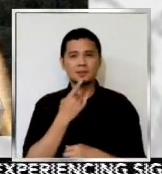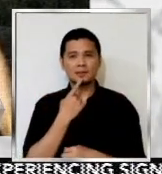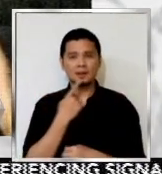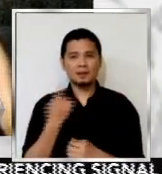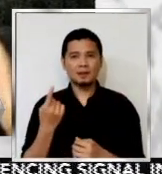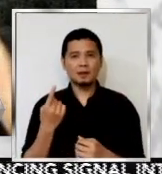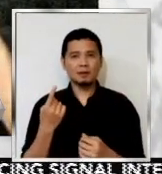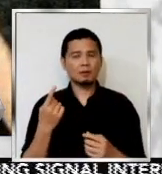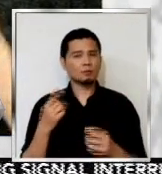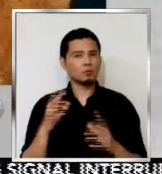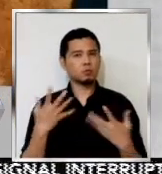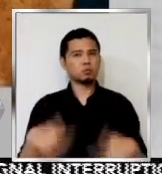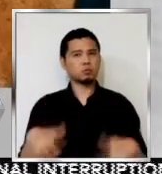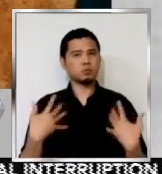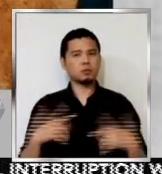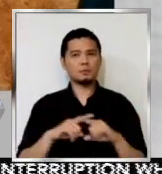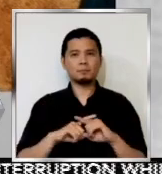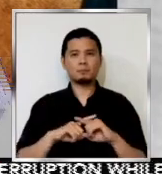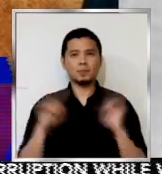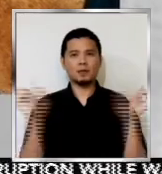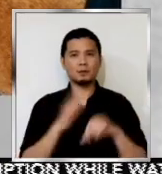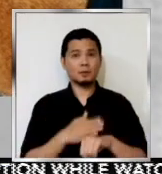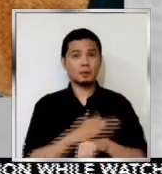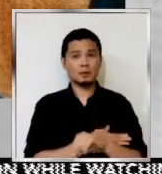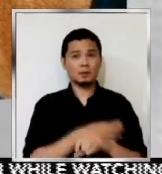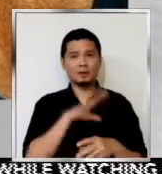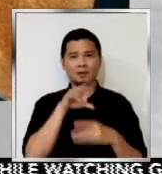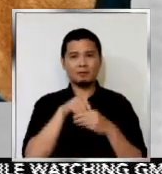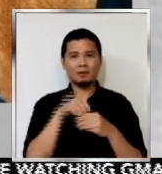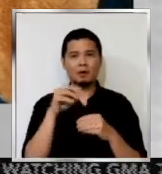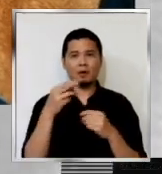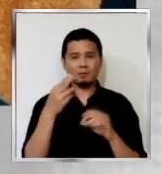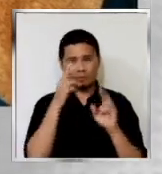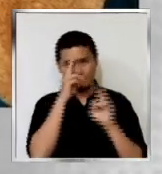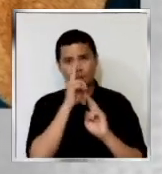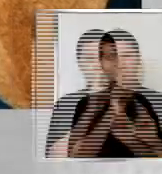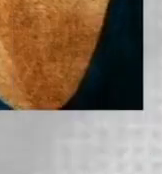sa FIBA Hall of Fame. Chino Trinidad ang tuto, 24 Oras.